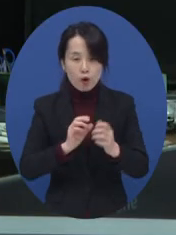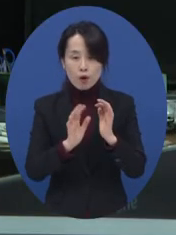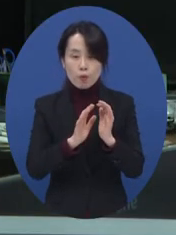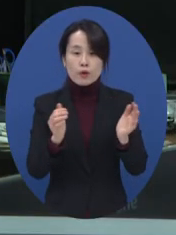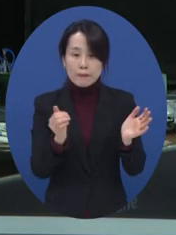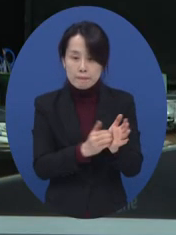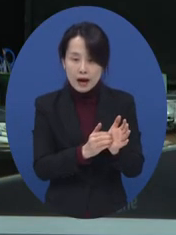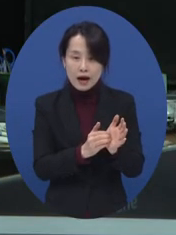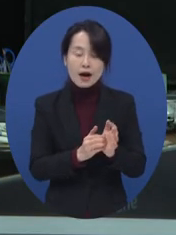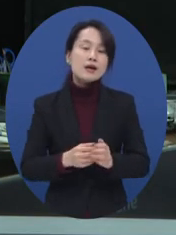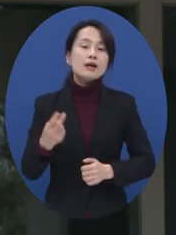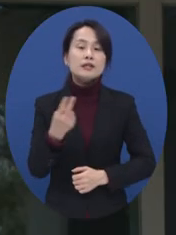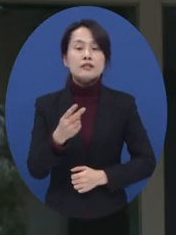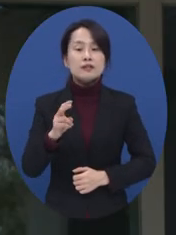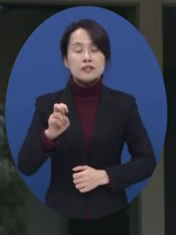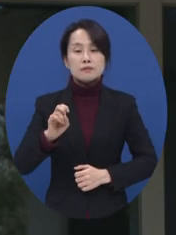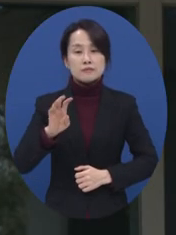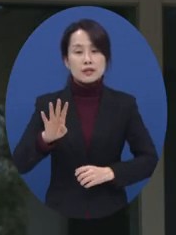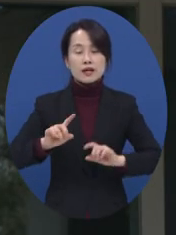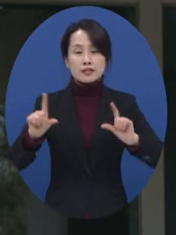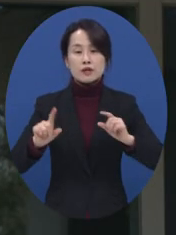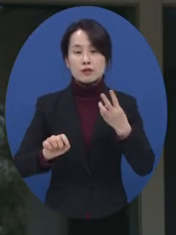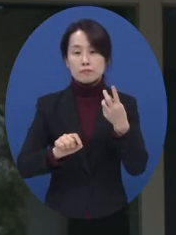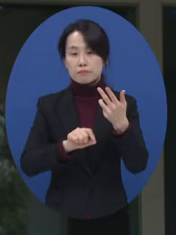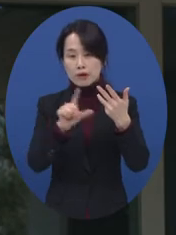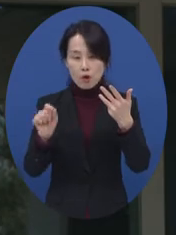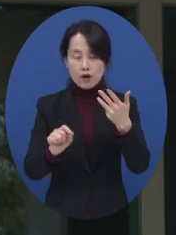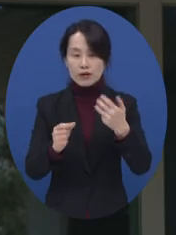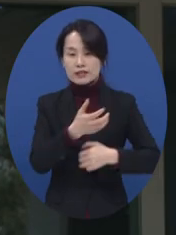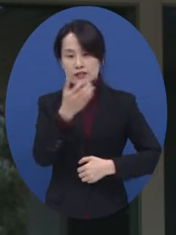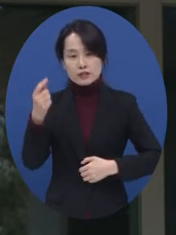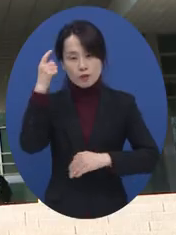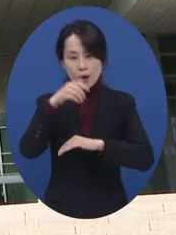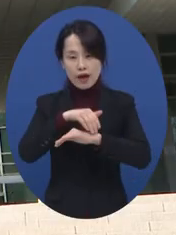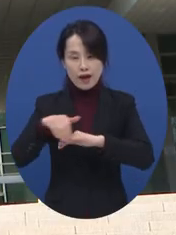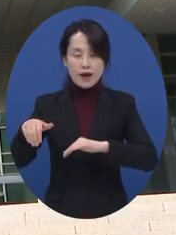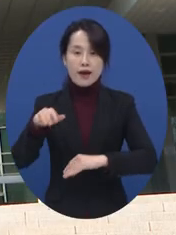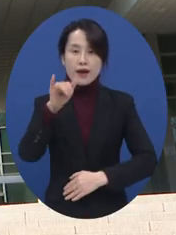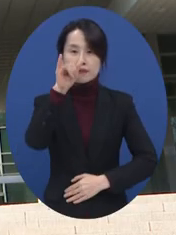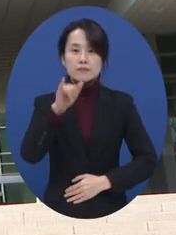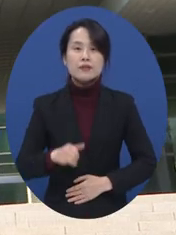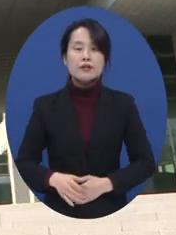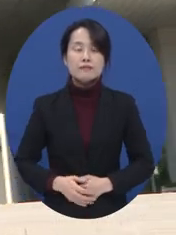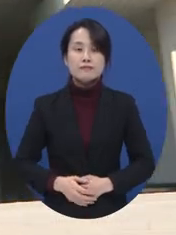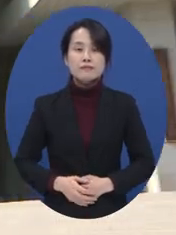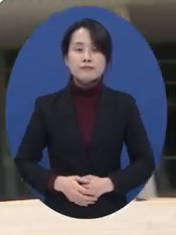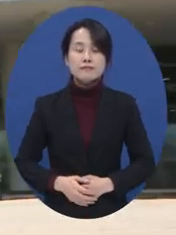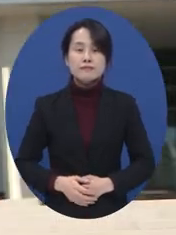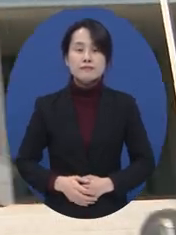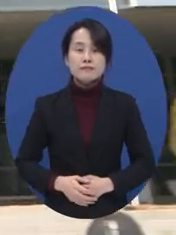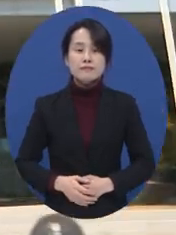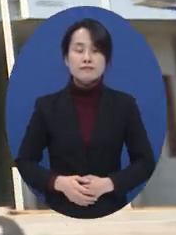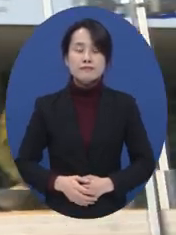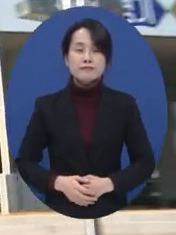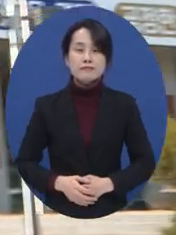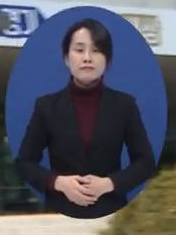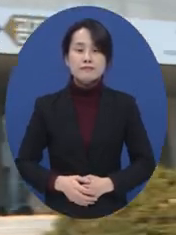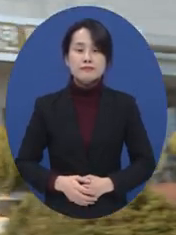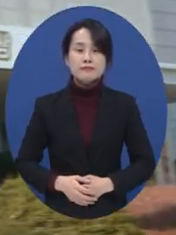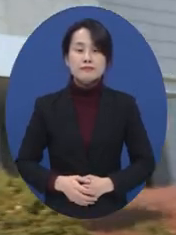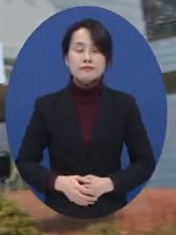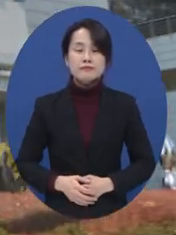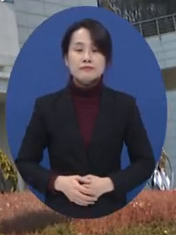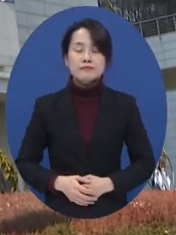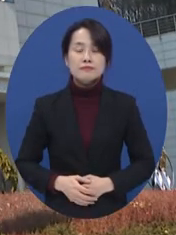마무리한 뒤 2014년 8월까지 이전을 추진할 계획입니다 경기 줄 tv 김태 입니다